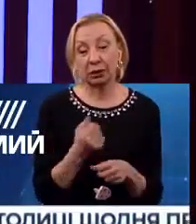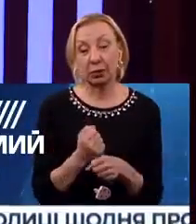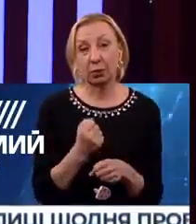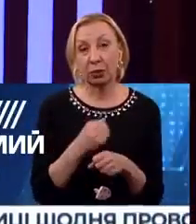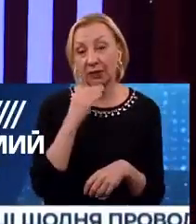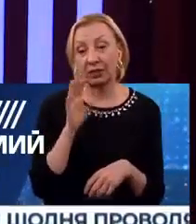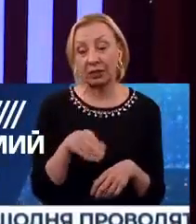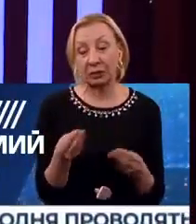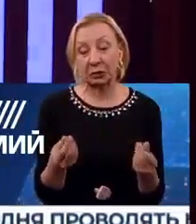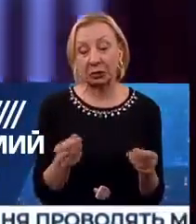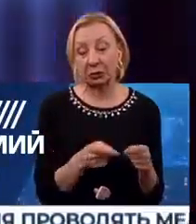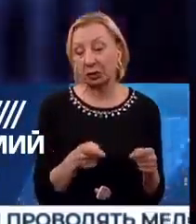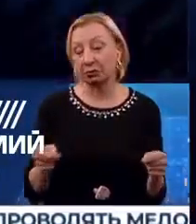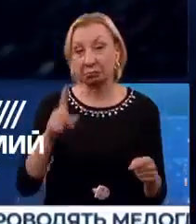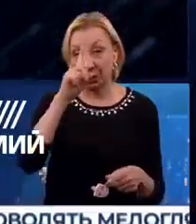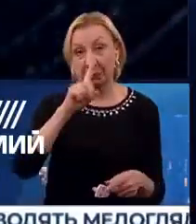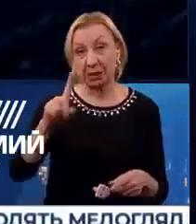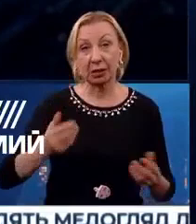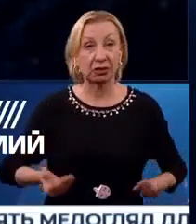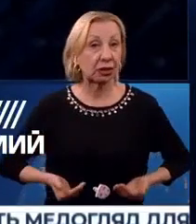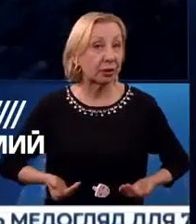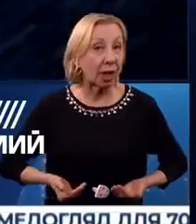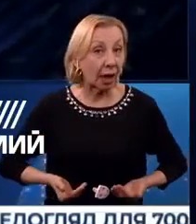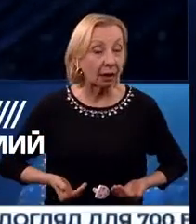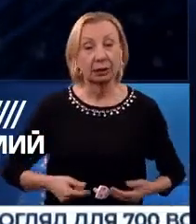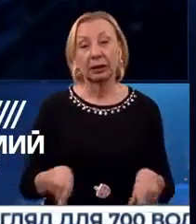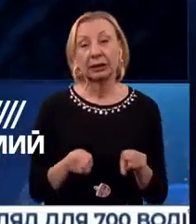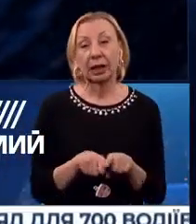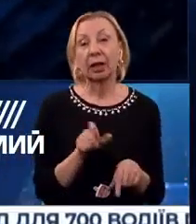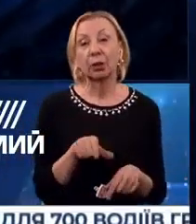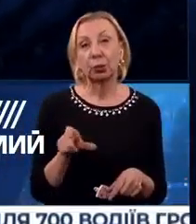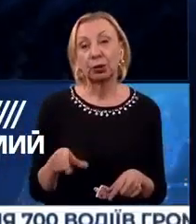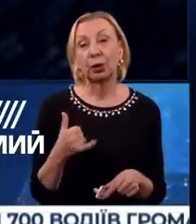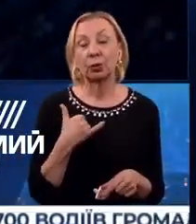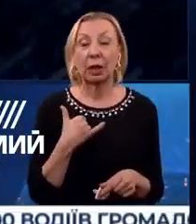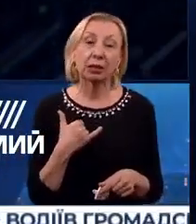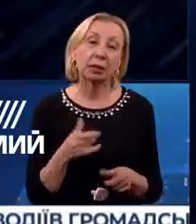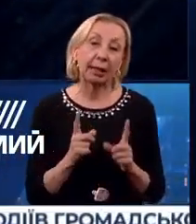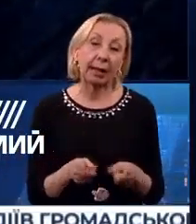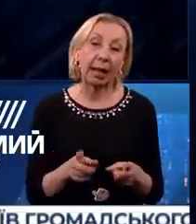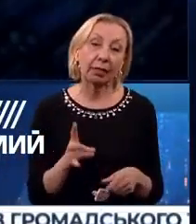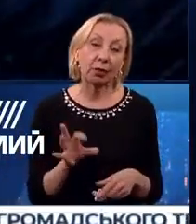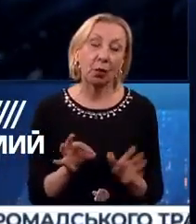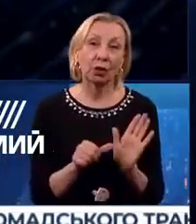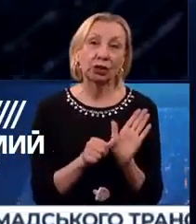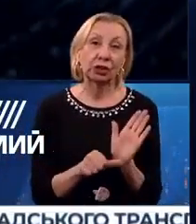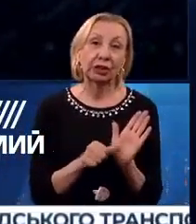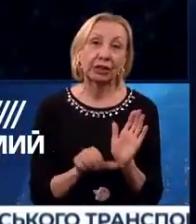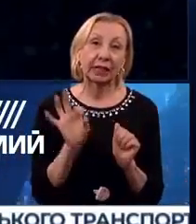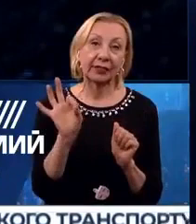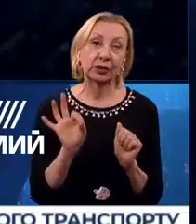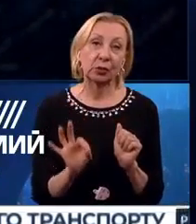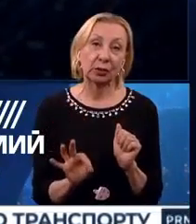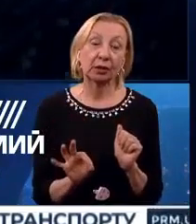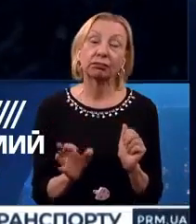вистачить менше, ніж на місяць життя. Таких маємо вже, увага, реально, 60%